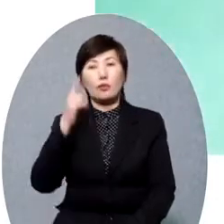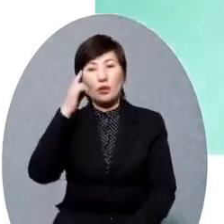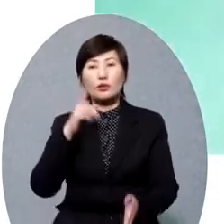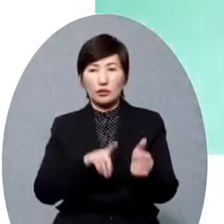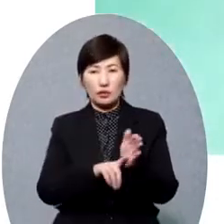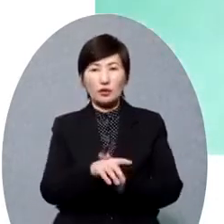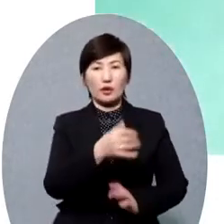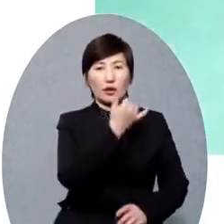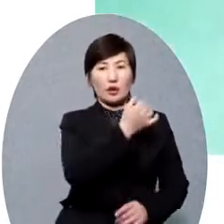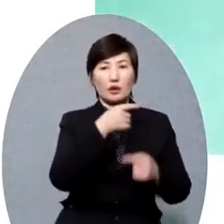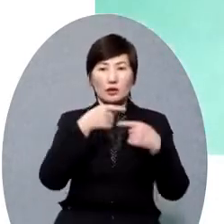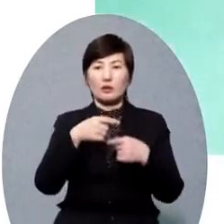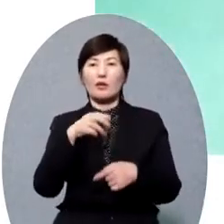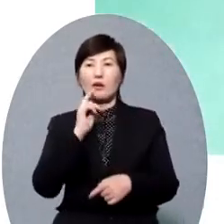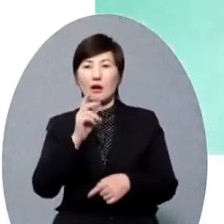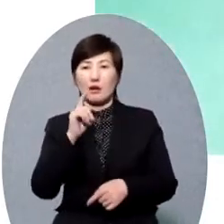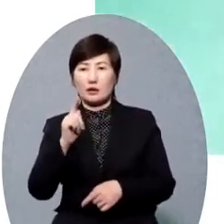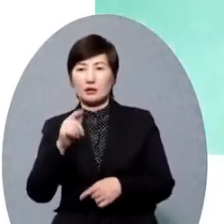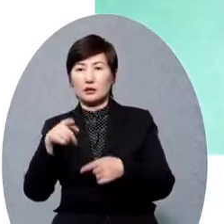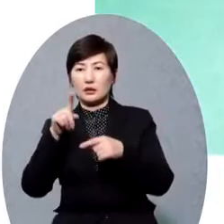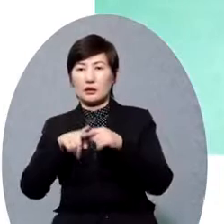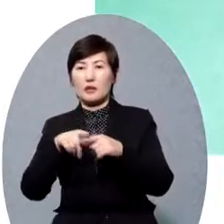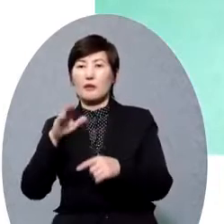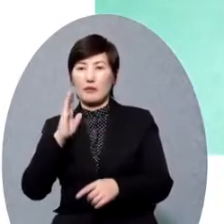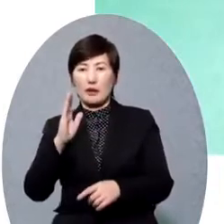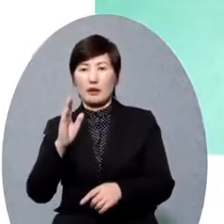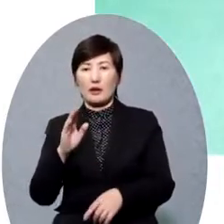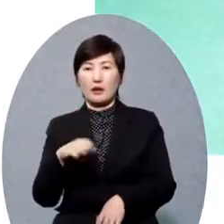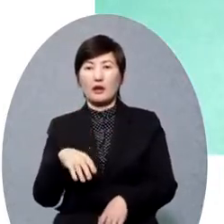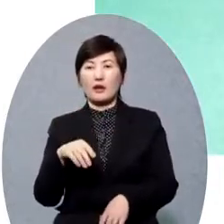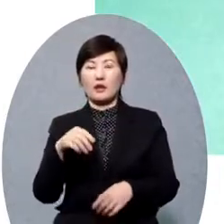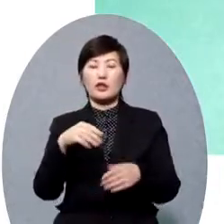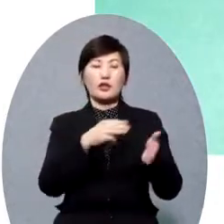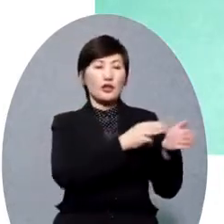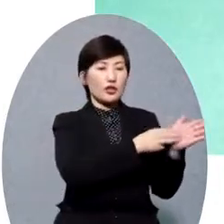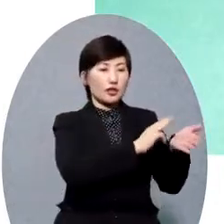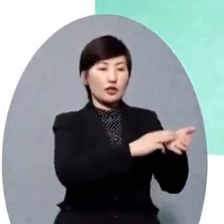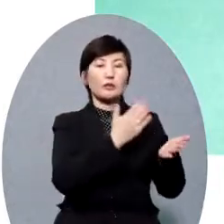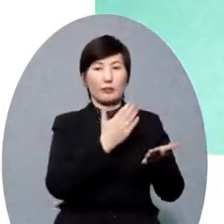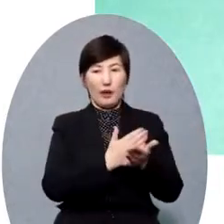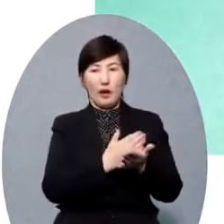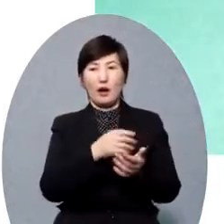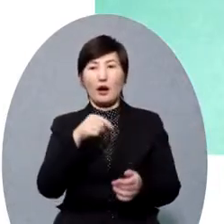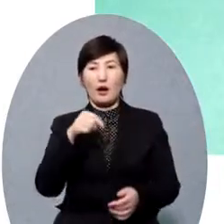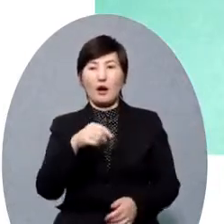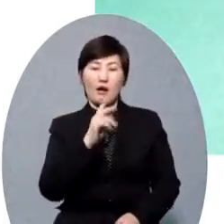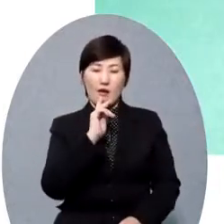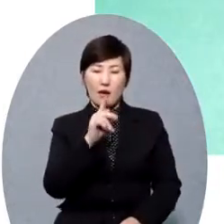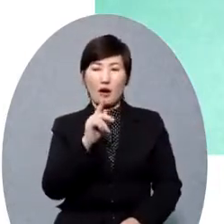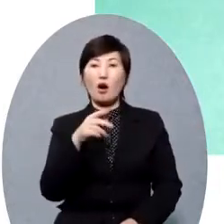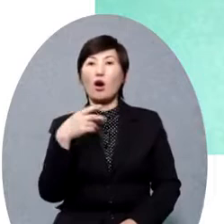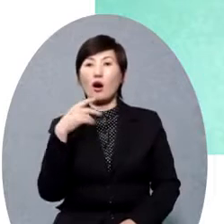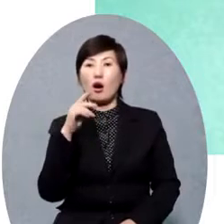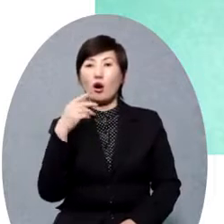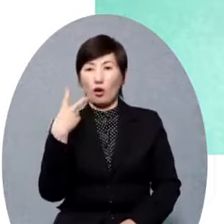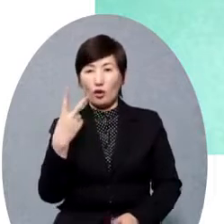За бодолт y тэнцүү kx дээр нэмэх нь v хэлбэртэй шулууны тэгштгэл байдаг. За ингэхээр манай k нь